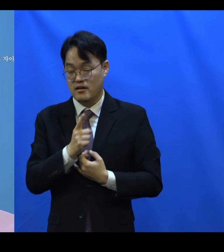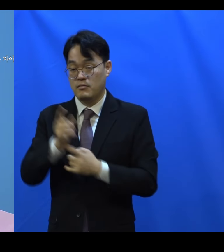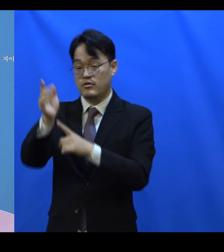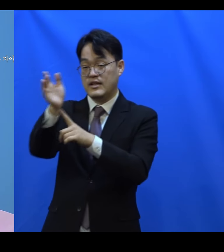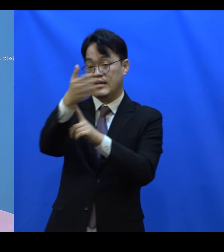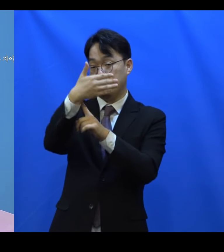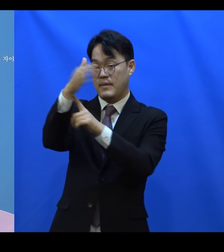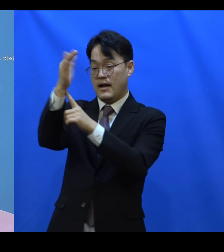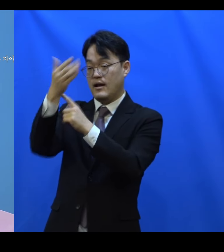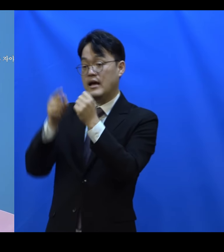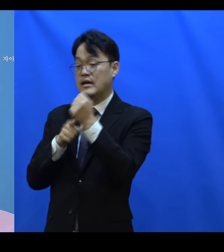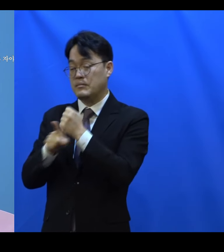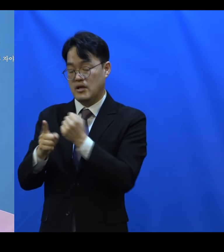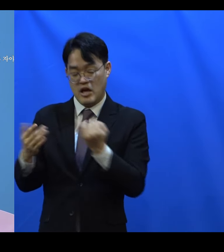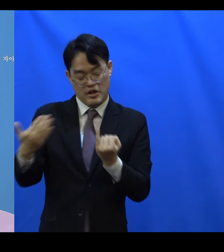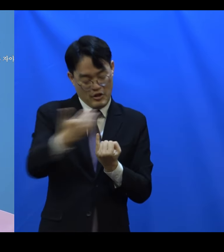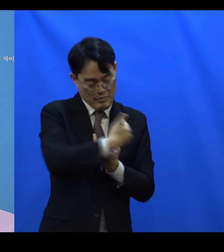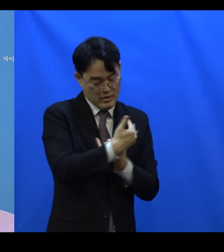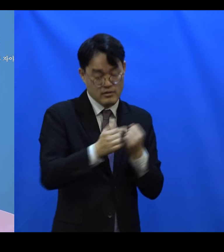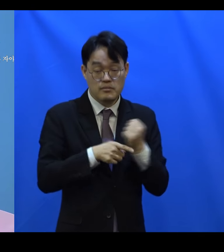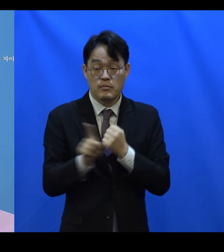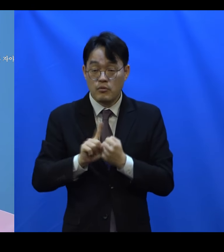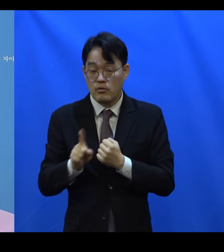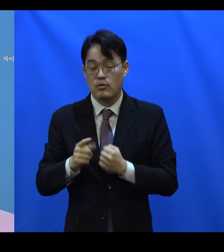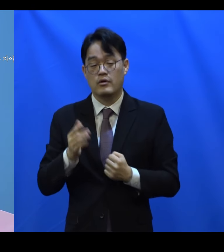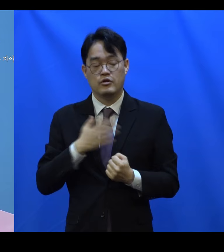너는 내 것이다 라고 하는 사랑의 선언이에요.